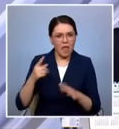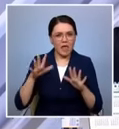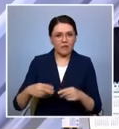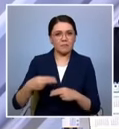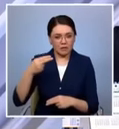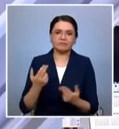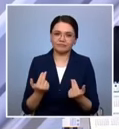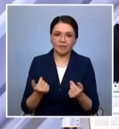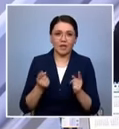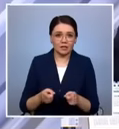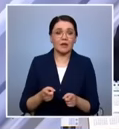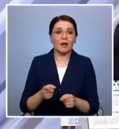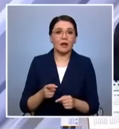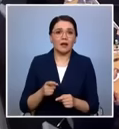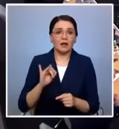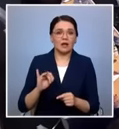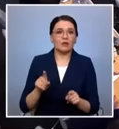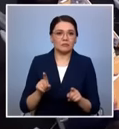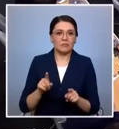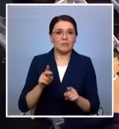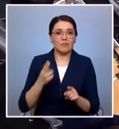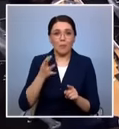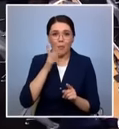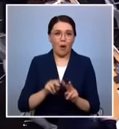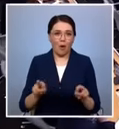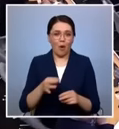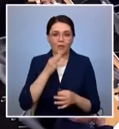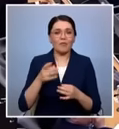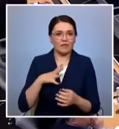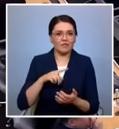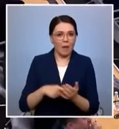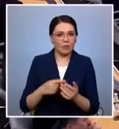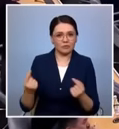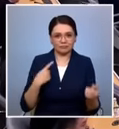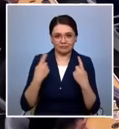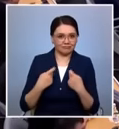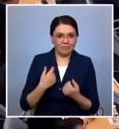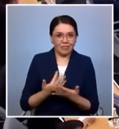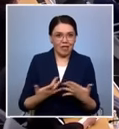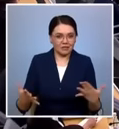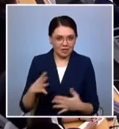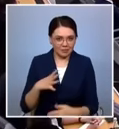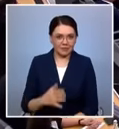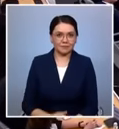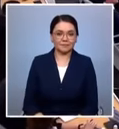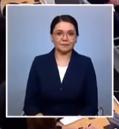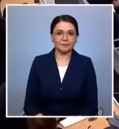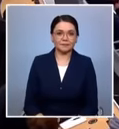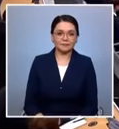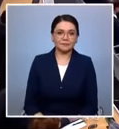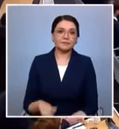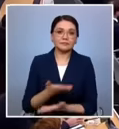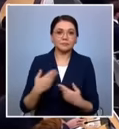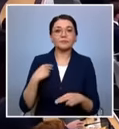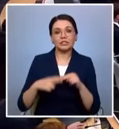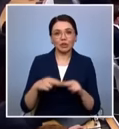обслуживании. Ну, знаете ли, Радий Фаридович, многие жители Республики Башкортостан, лишившиеся, например, больниц или станций скорой помощи